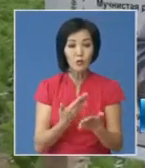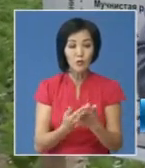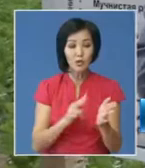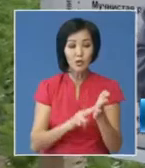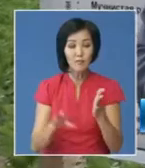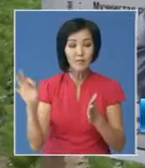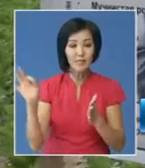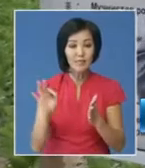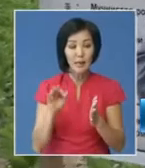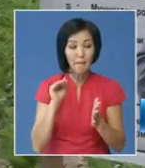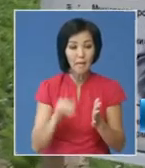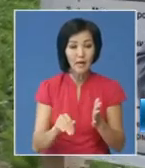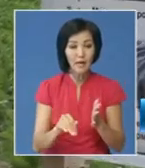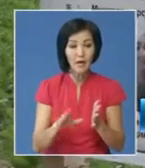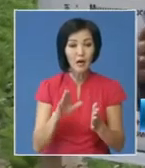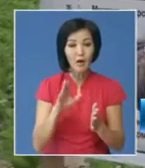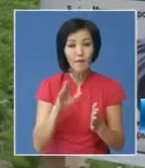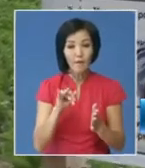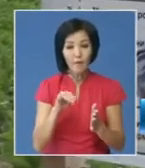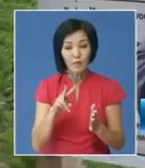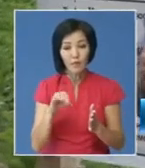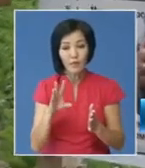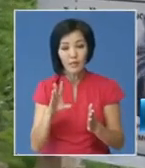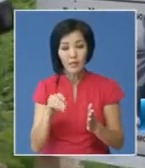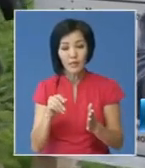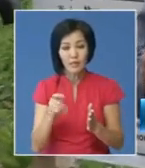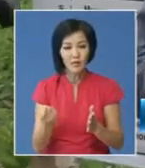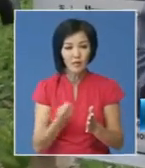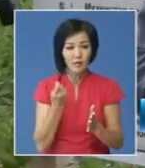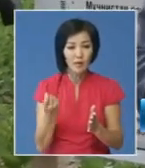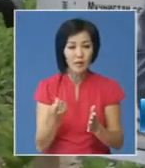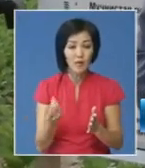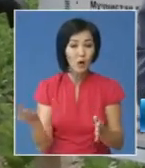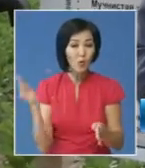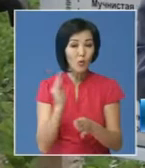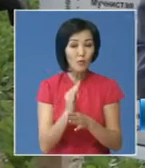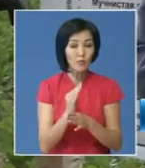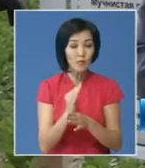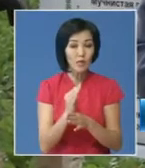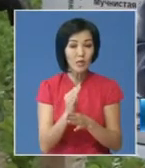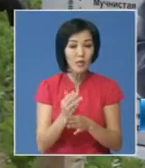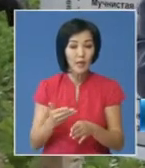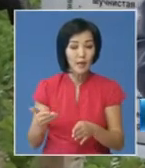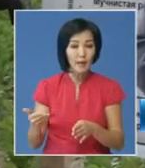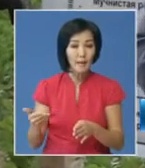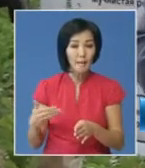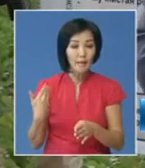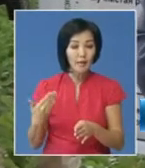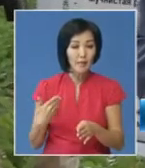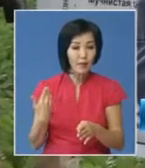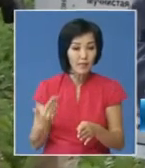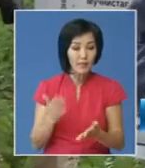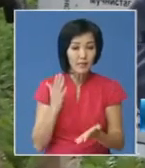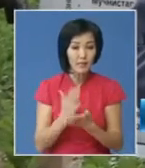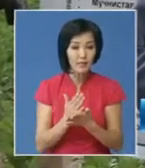тартады. Онымен қоса фунгицидтер, инсектицидтер мен қосымша қоректендіру бар. Жалпы біз 50%-ға дейін субсидия аламыз.